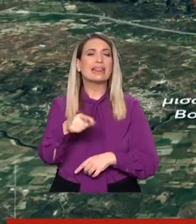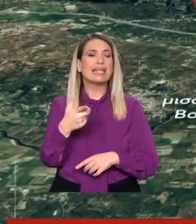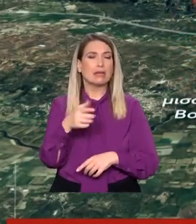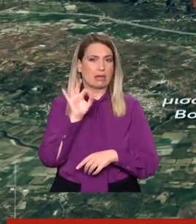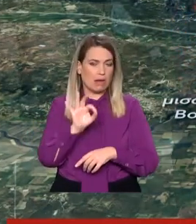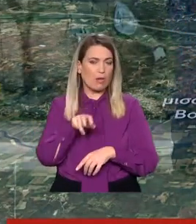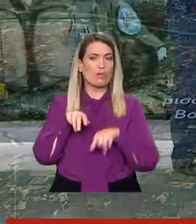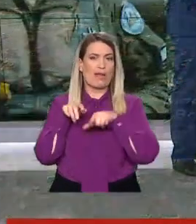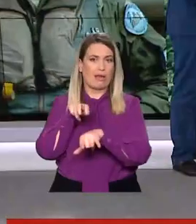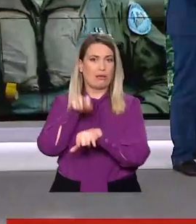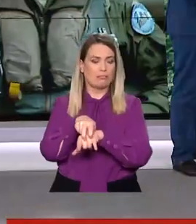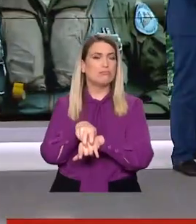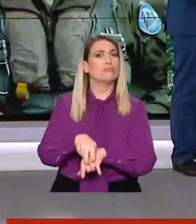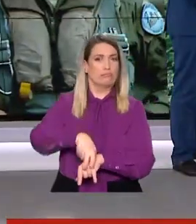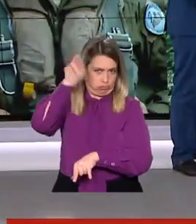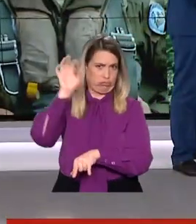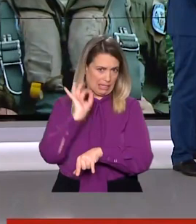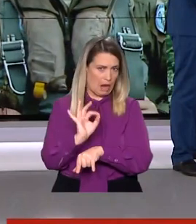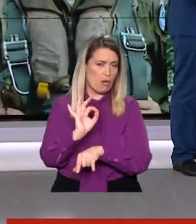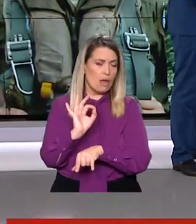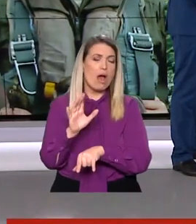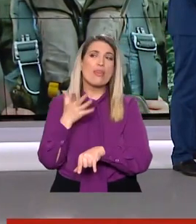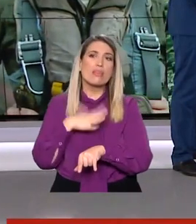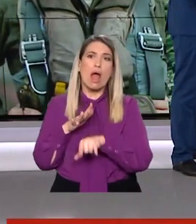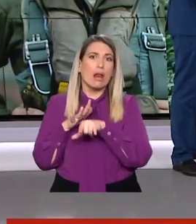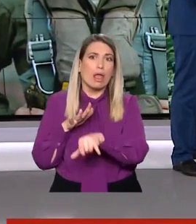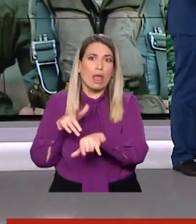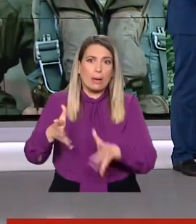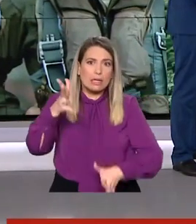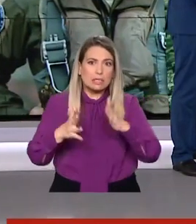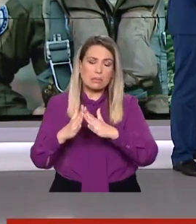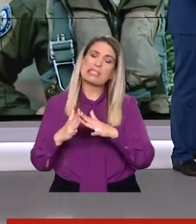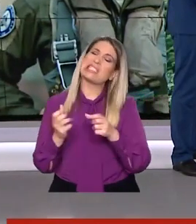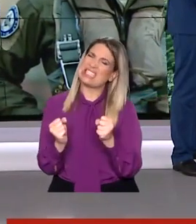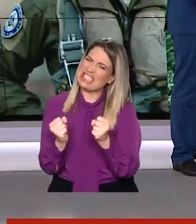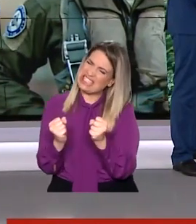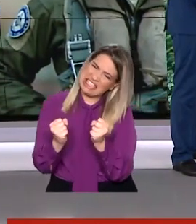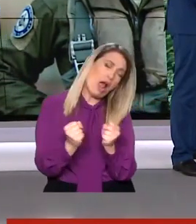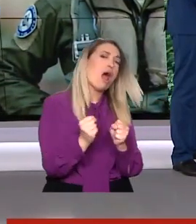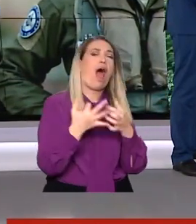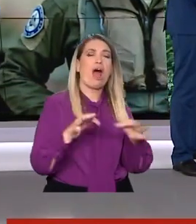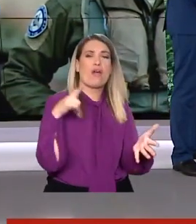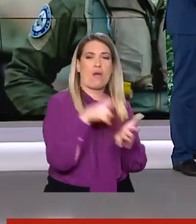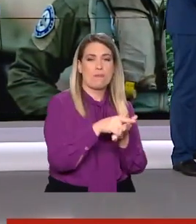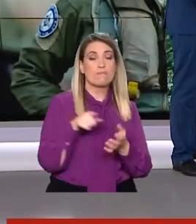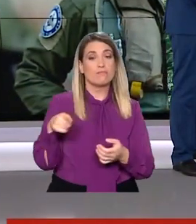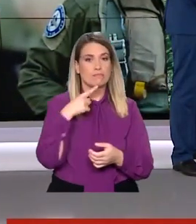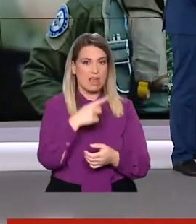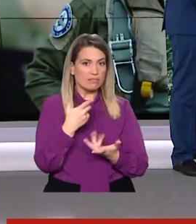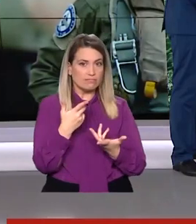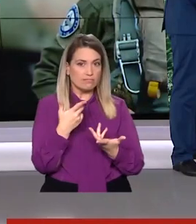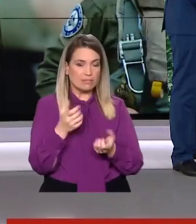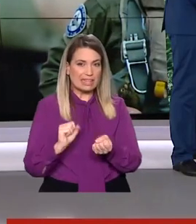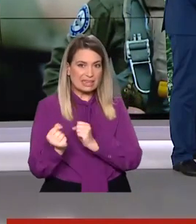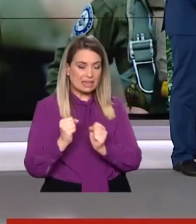πάρα πολλοί αυτόπιστες μάρτυρες οι οποίοι περιγράφουν μια συμπεριφορά του αεροπλάνου την ώρα που βλέπει το διάδρομο και πάει για να ακουμπήσει. Κάποιες